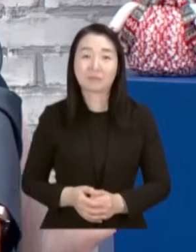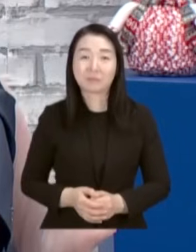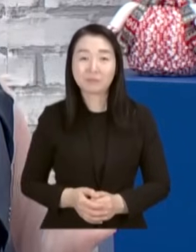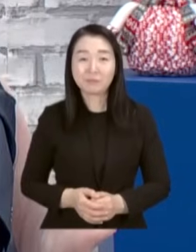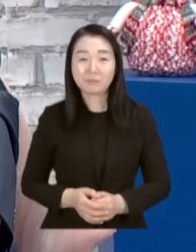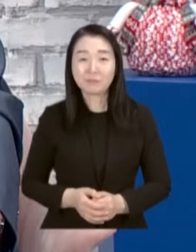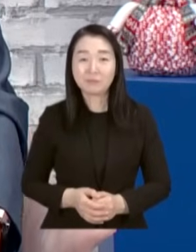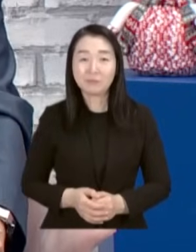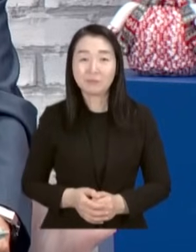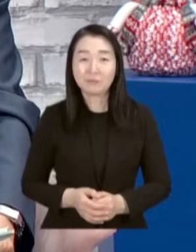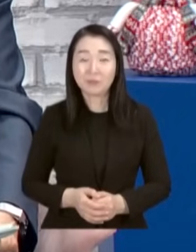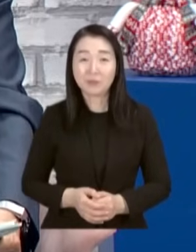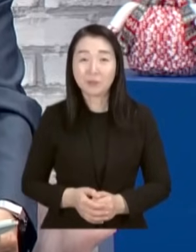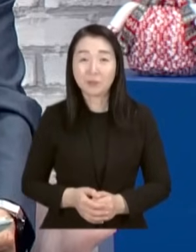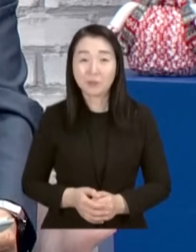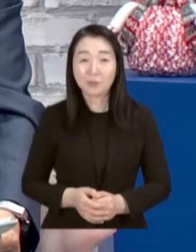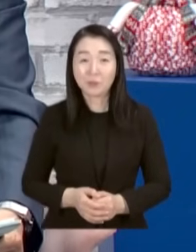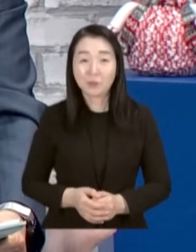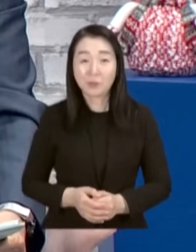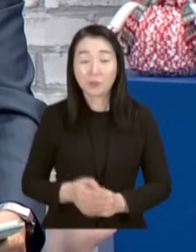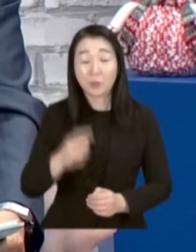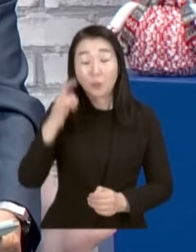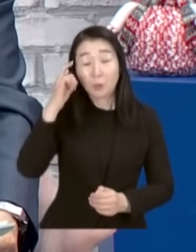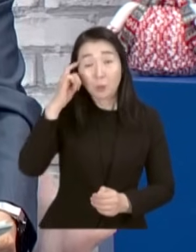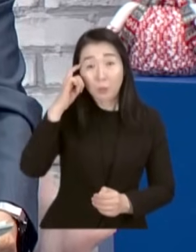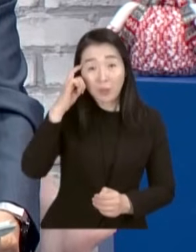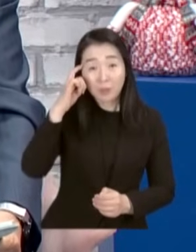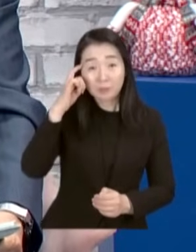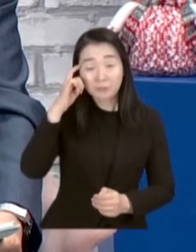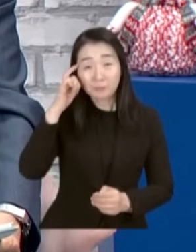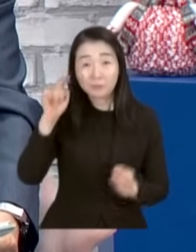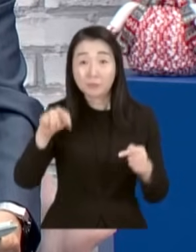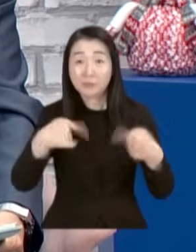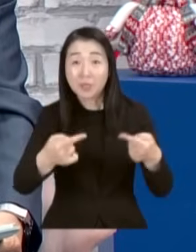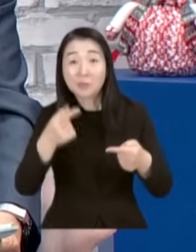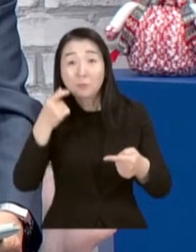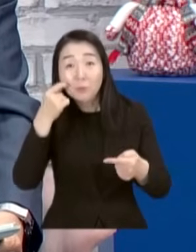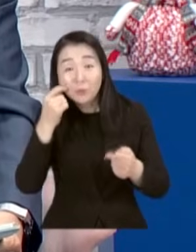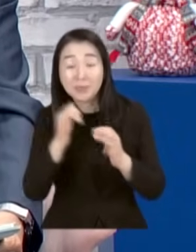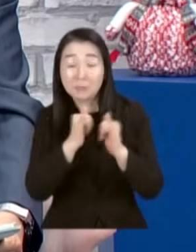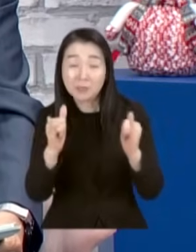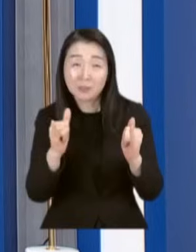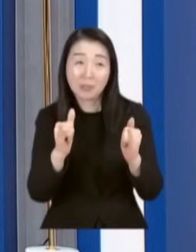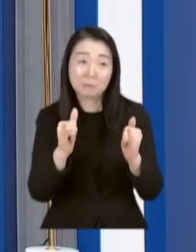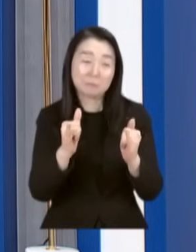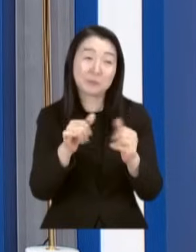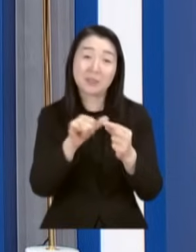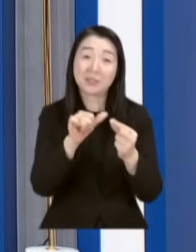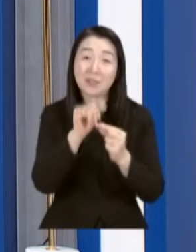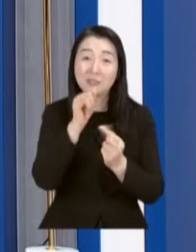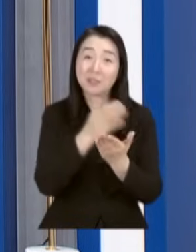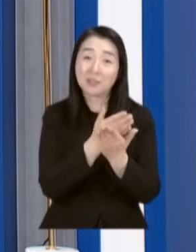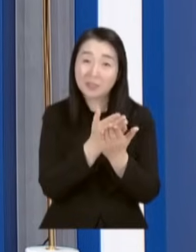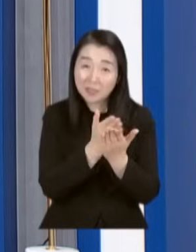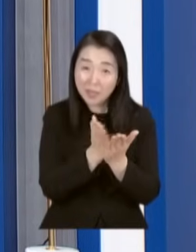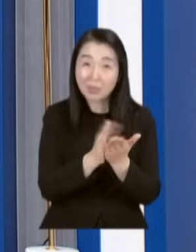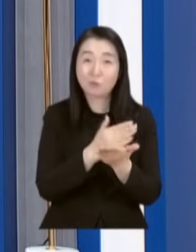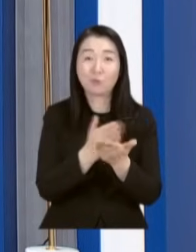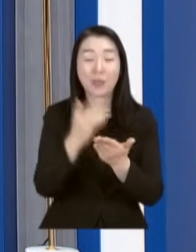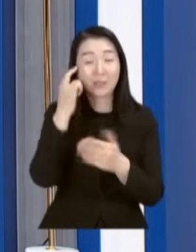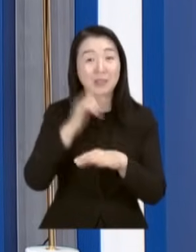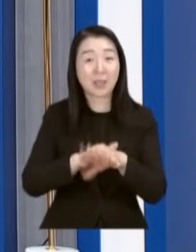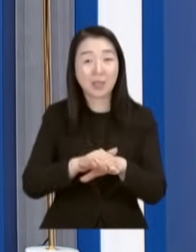선뜻 동참 못 하시는 분들에게 다섯 가지 얘기하시네요. 네. 네. 나눔의 지혜. 저는 36년의